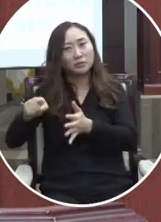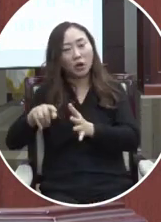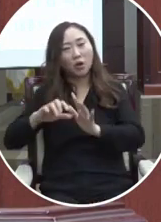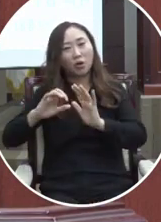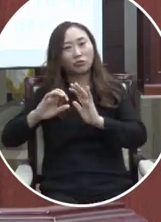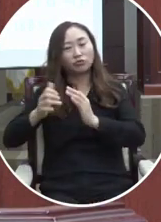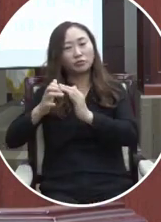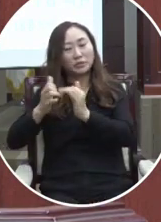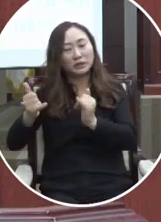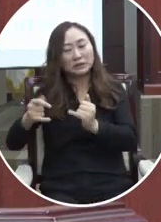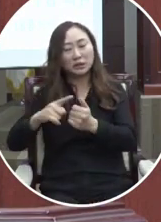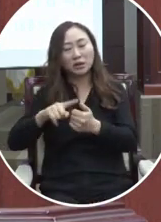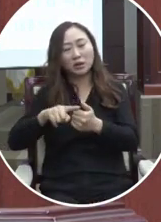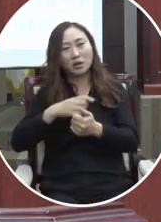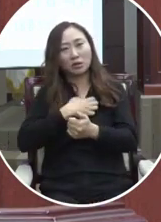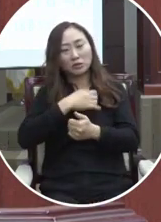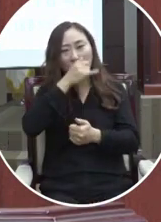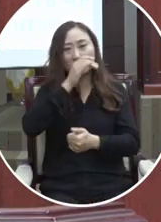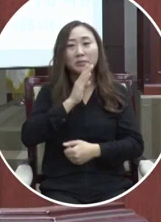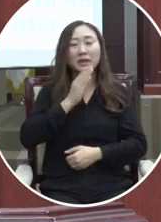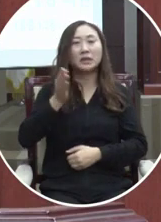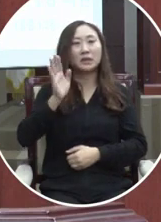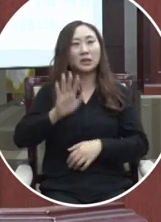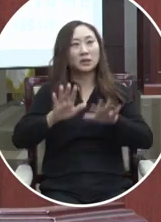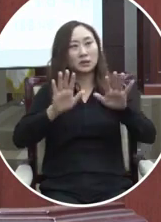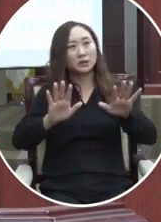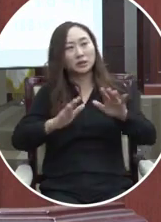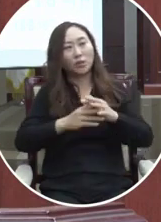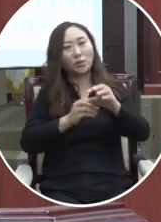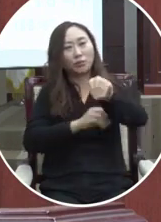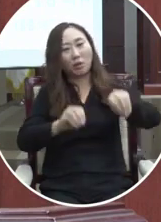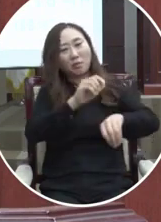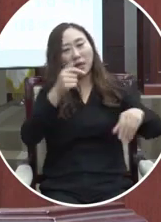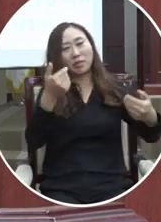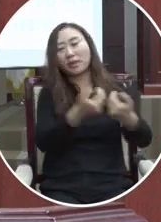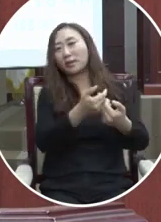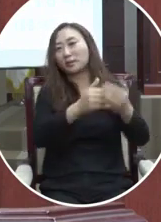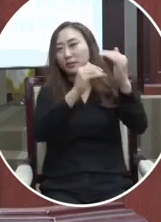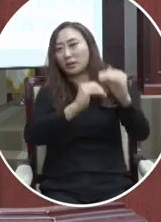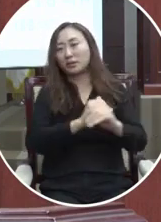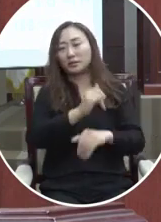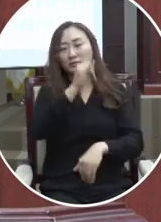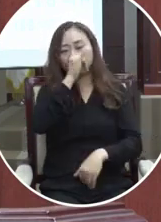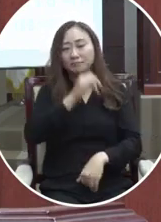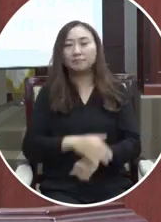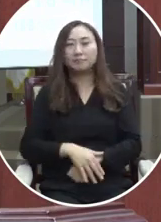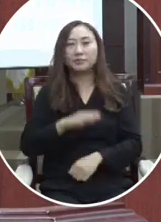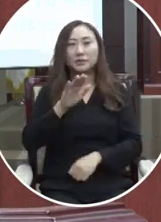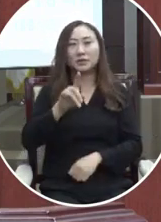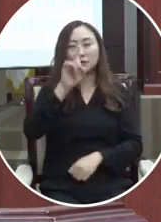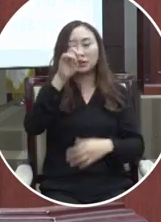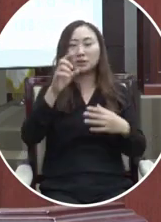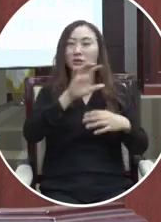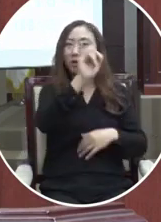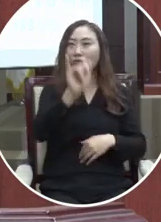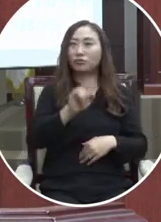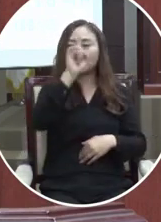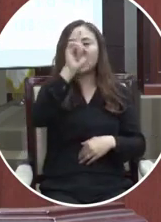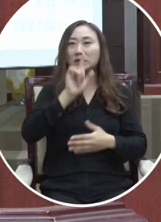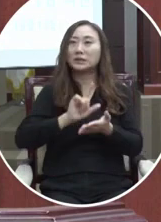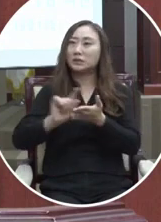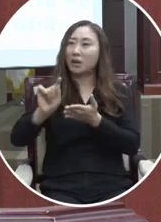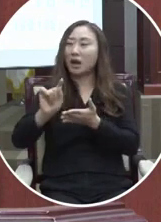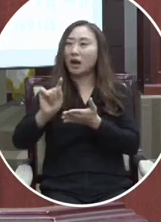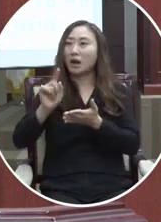바야흐로 온국민이 나라 걱정하는 2023년 초겨울에 있습니다 전국의 지방자치 단체들이